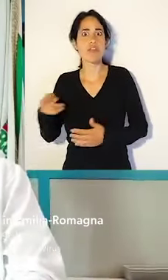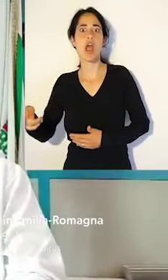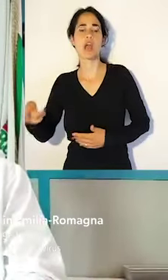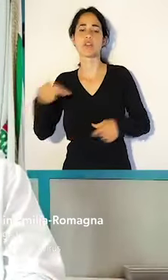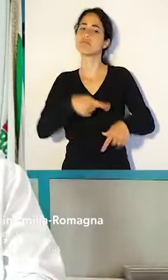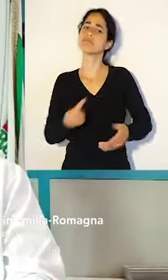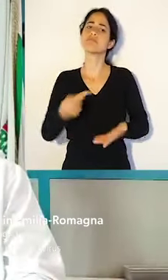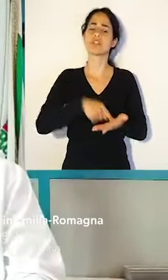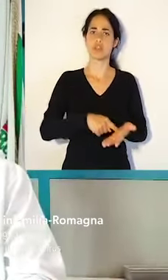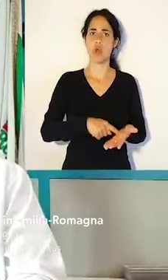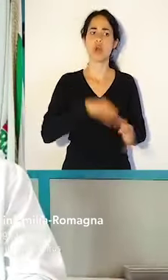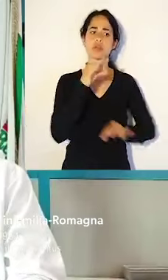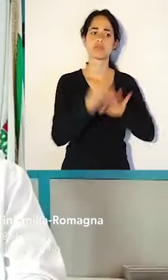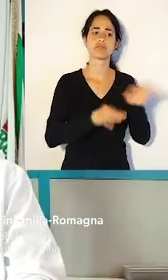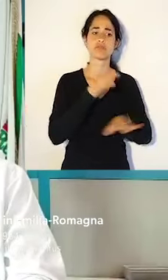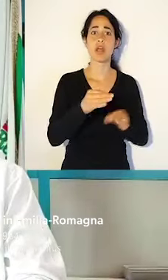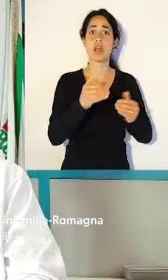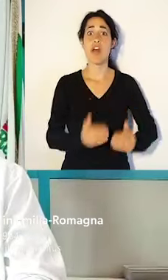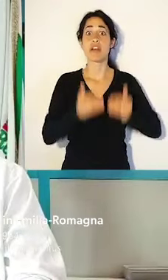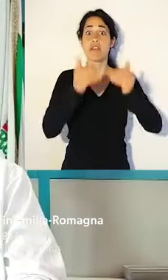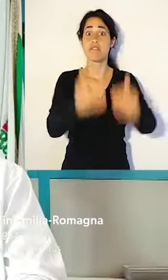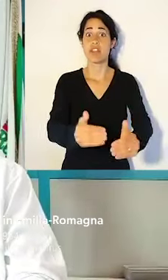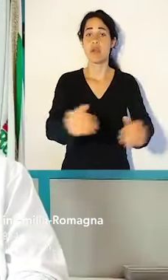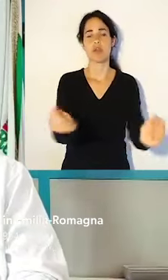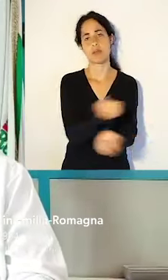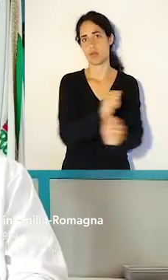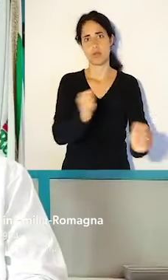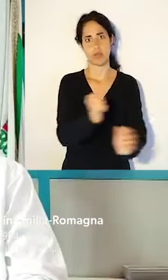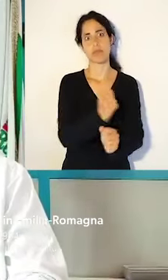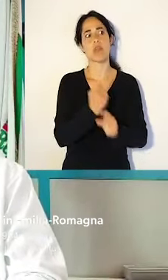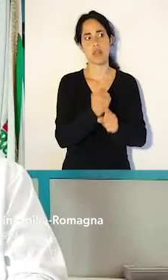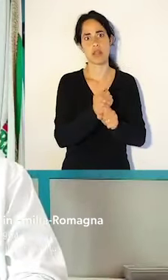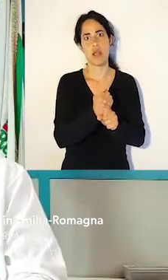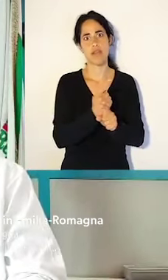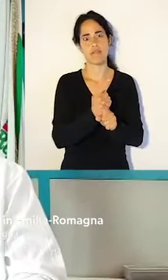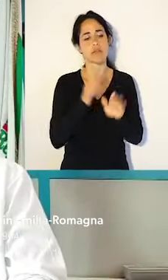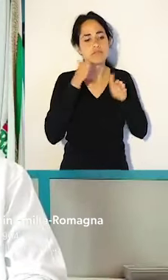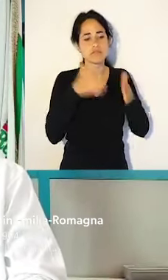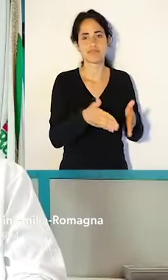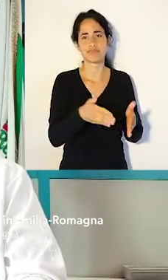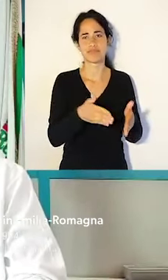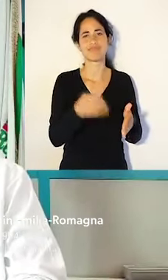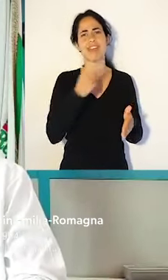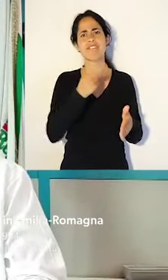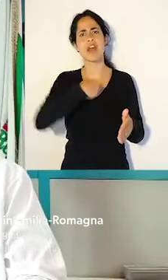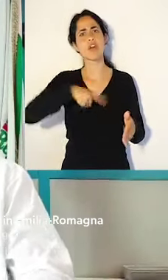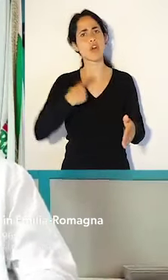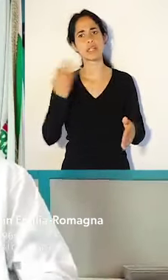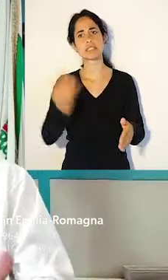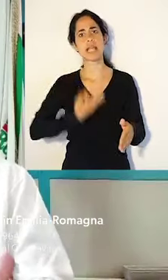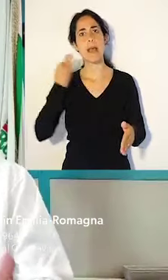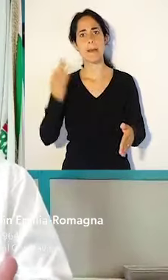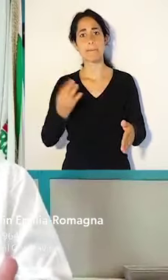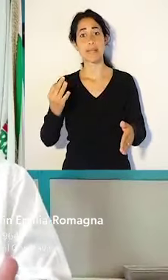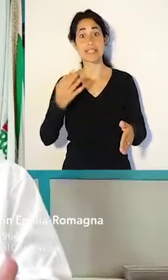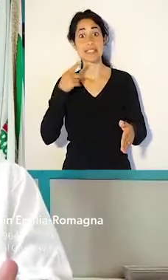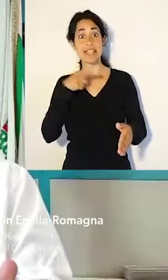sono prestazioni che non si possono ulteriormente rinviare. Abbiamo sempre assicurato le prestazioni